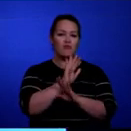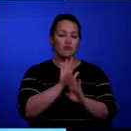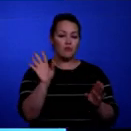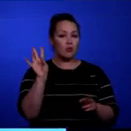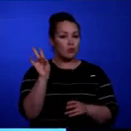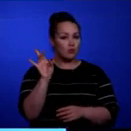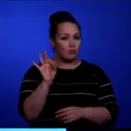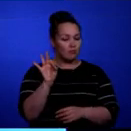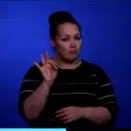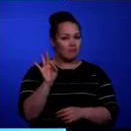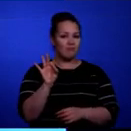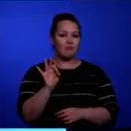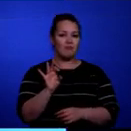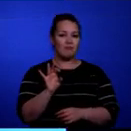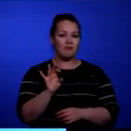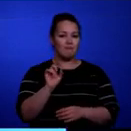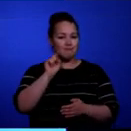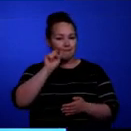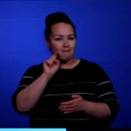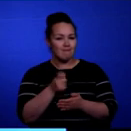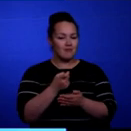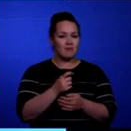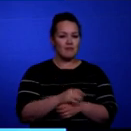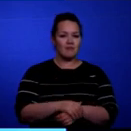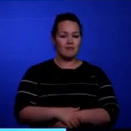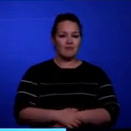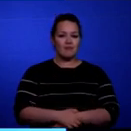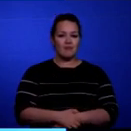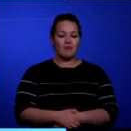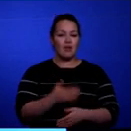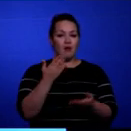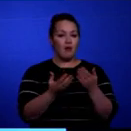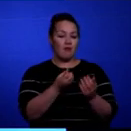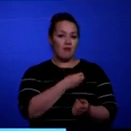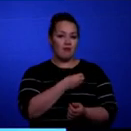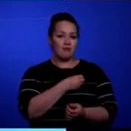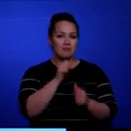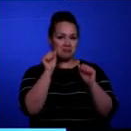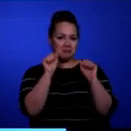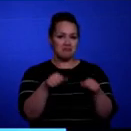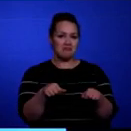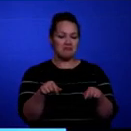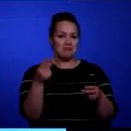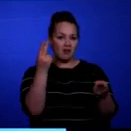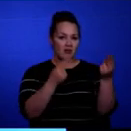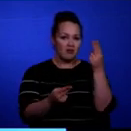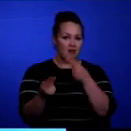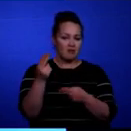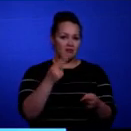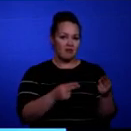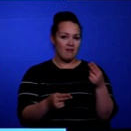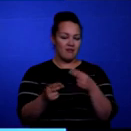с небольшой заковырка если хотите можете даже зарисовать его и